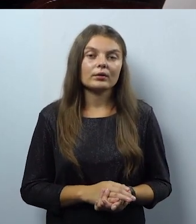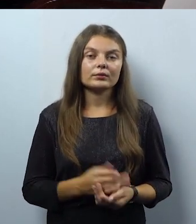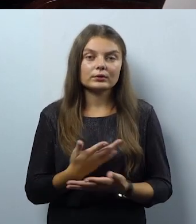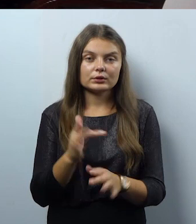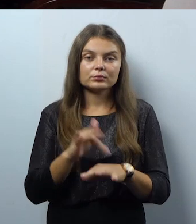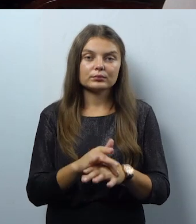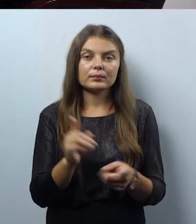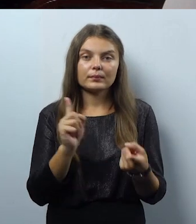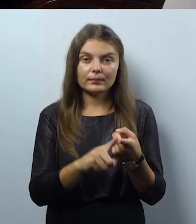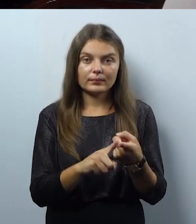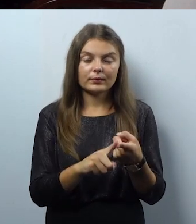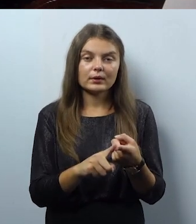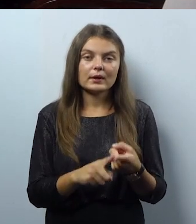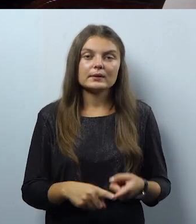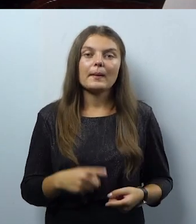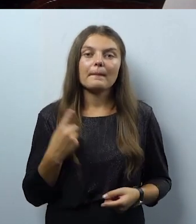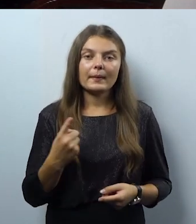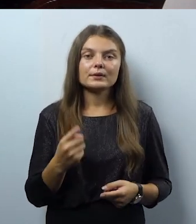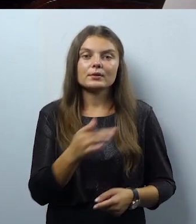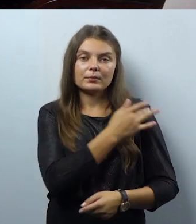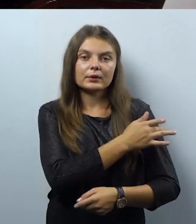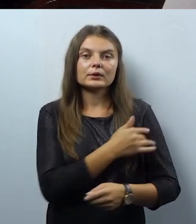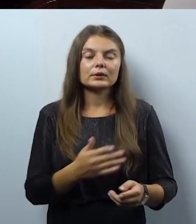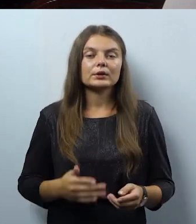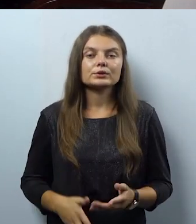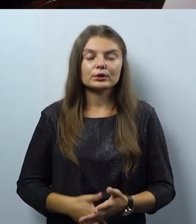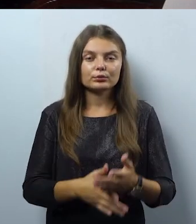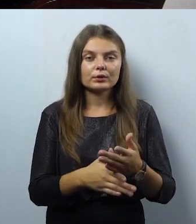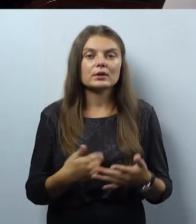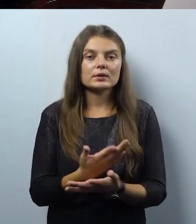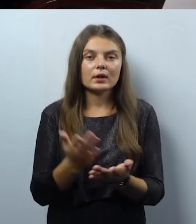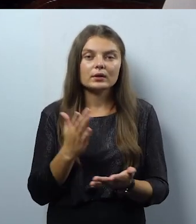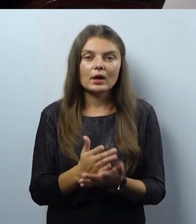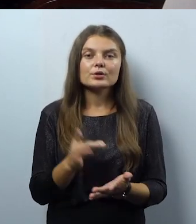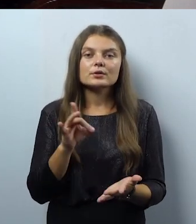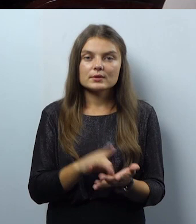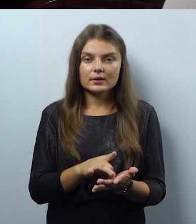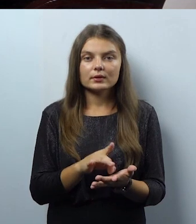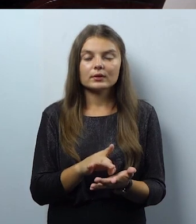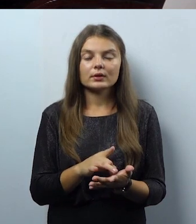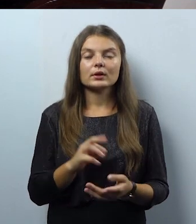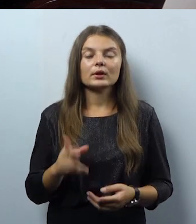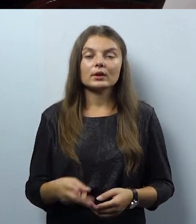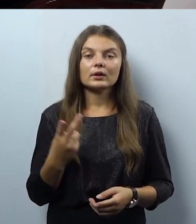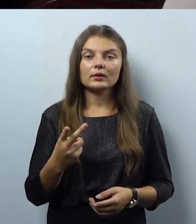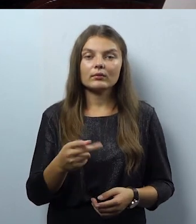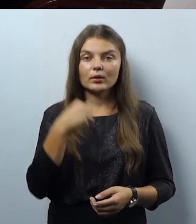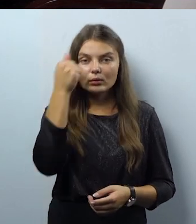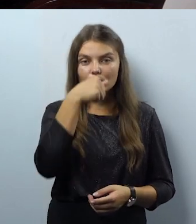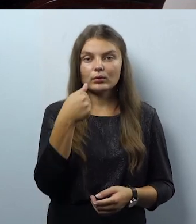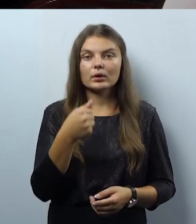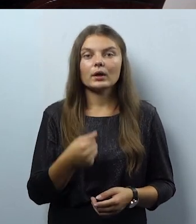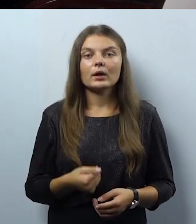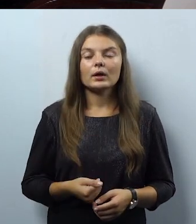Перше – це первинна медична допомога, вже було сказано, це наш центр. який вже 2 роки працює за договором з Національною